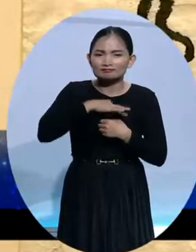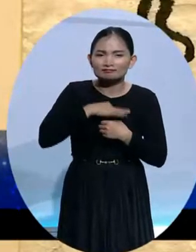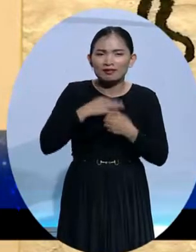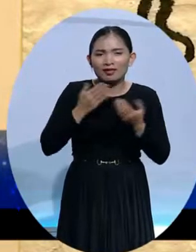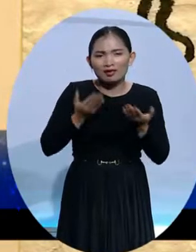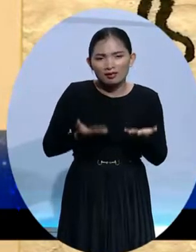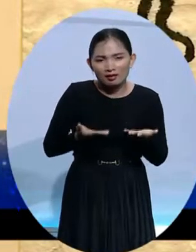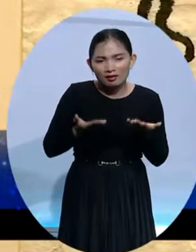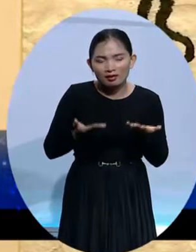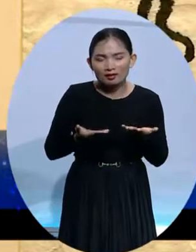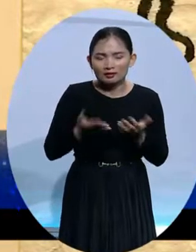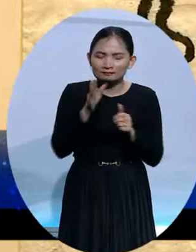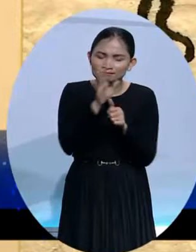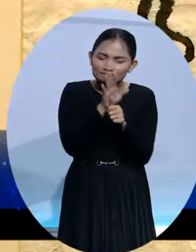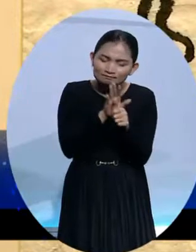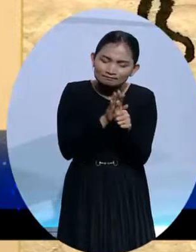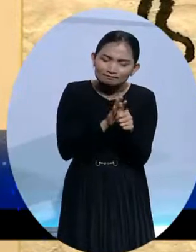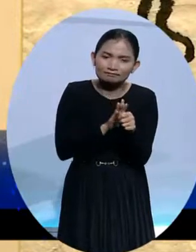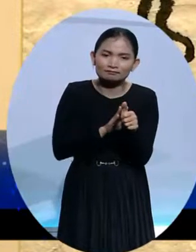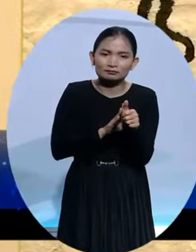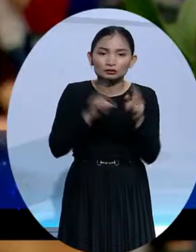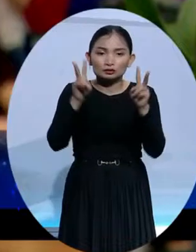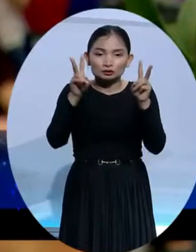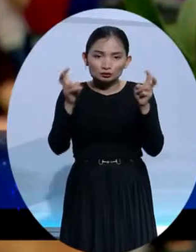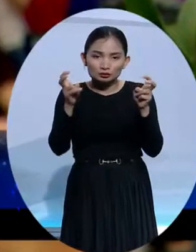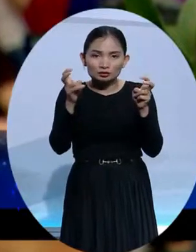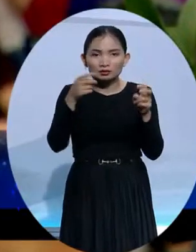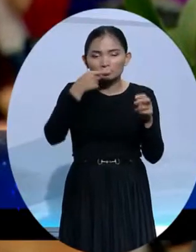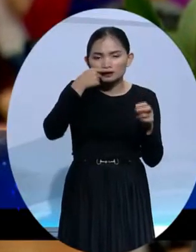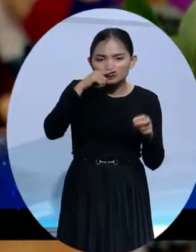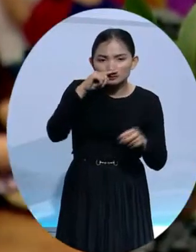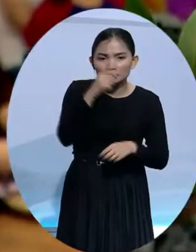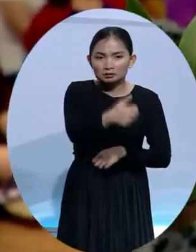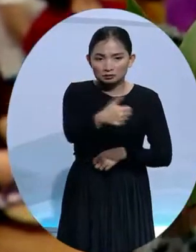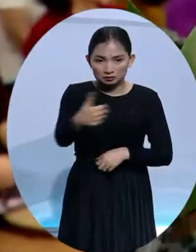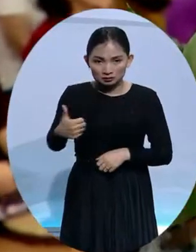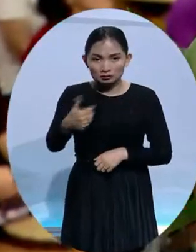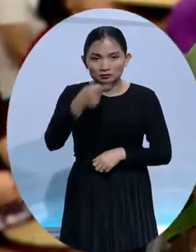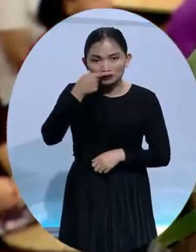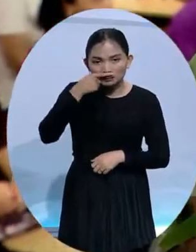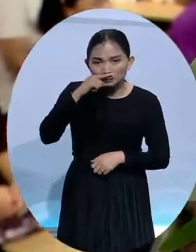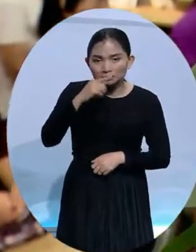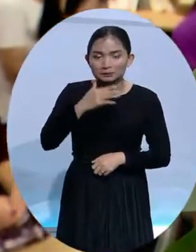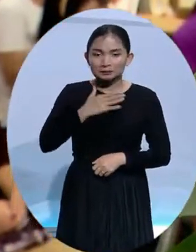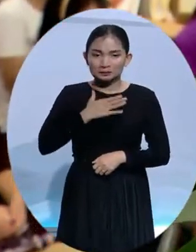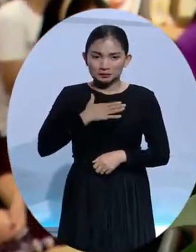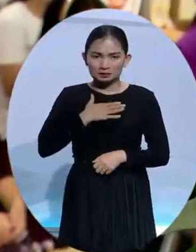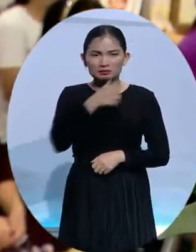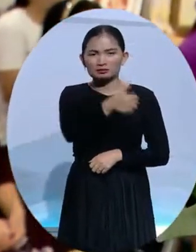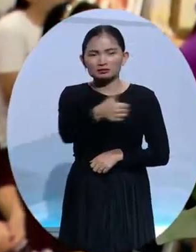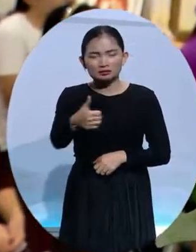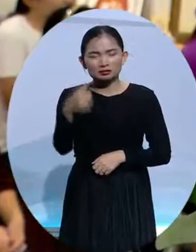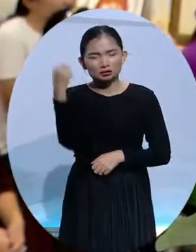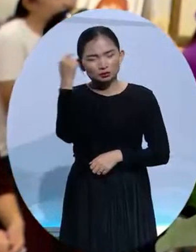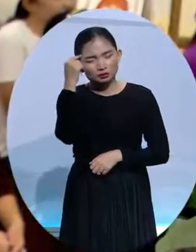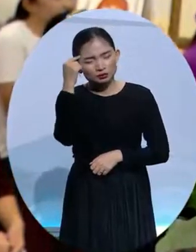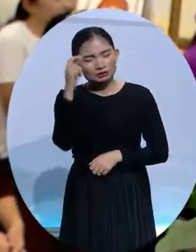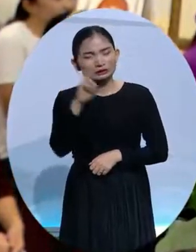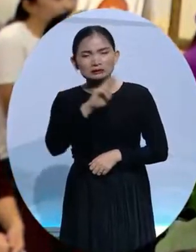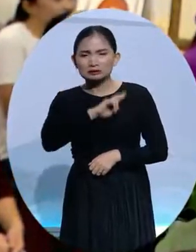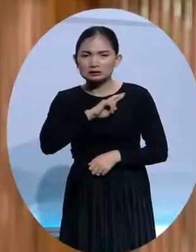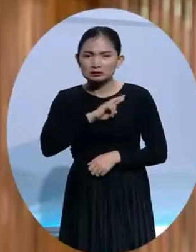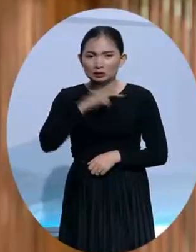xoa dịu. Với chủ đề thương người, thương mình, mỗi người đều có những quan niệm riêng, suy nghĩ riêng, cách thể hiện